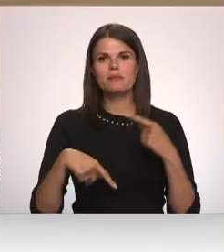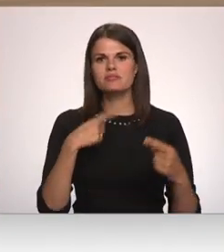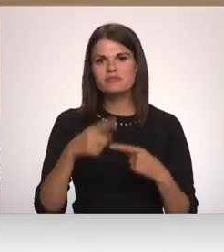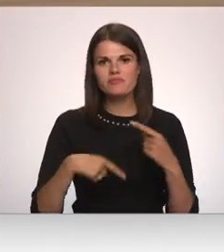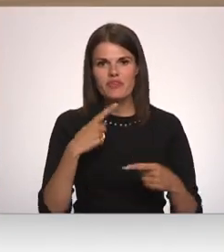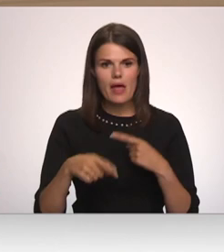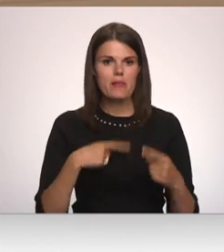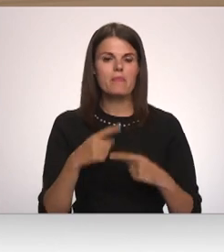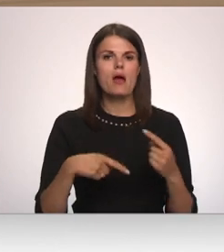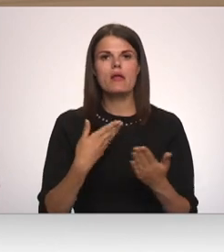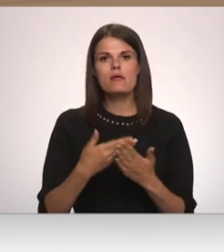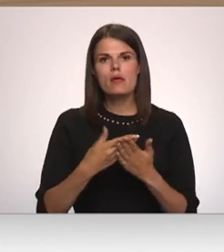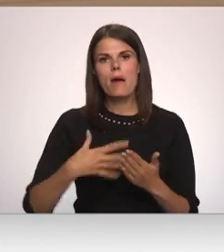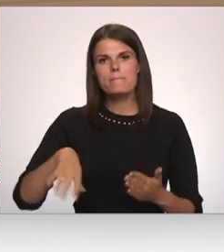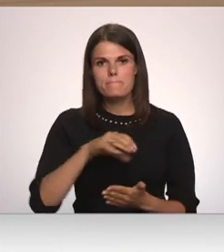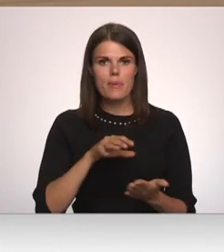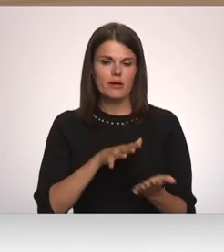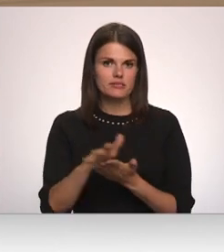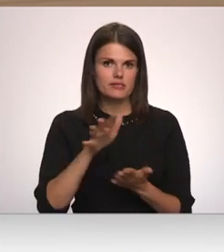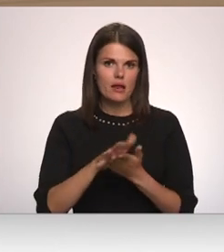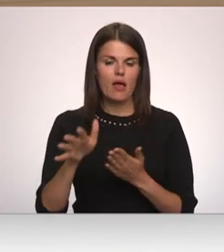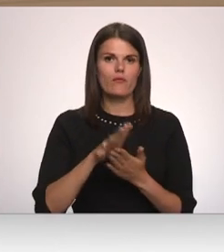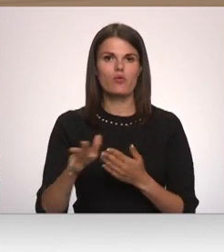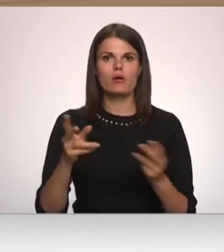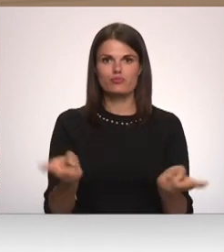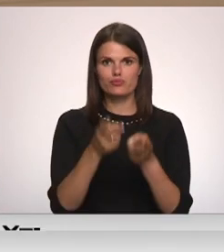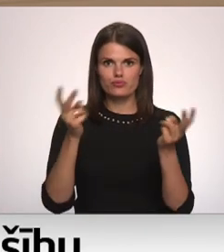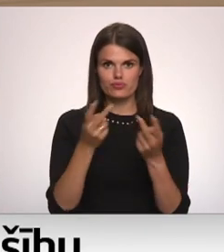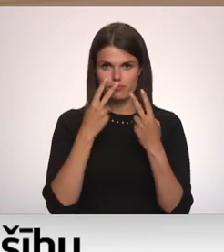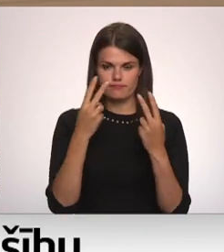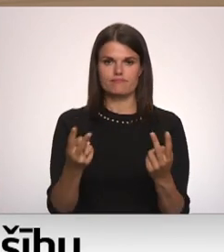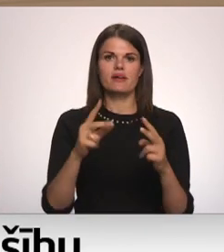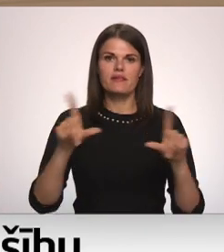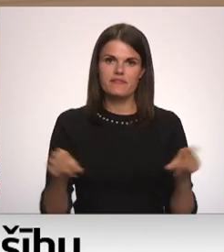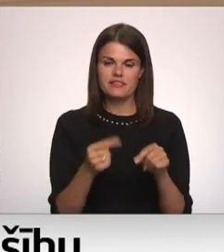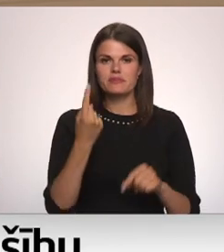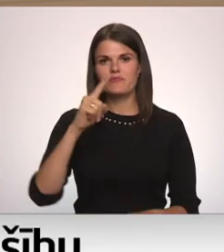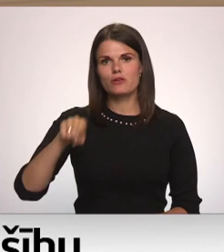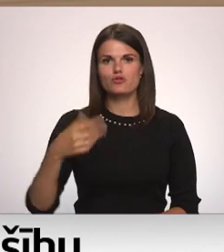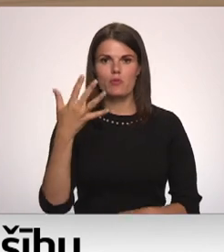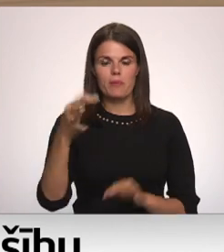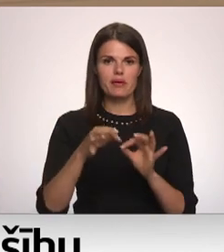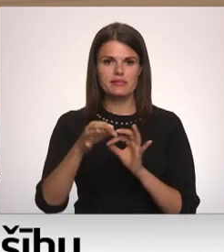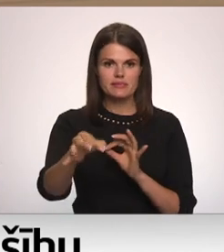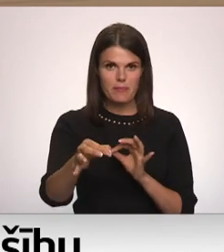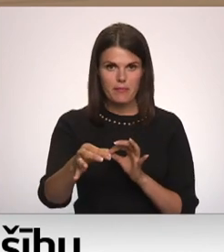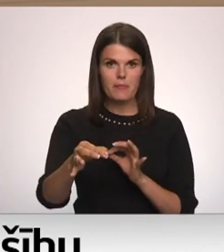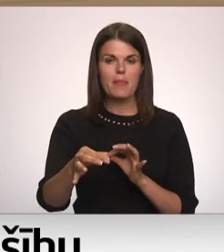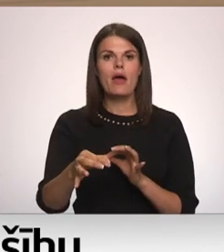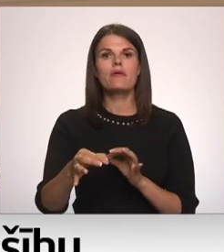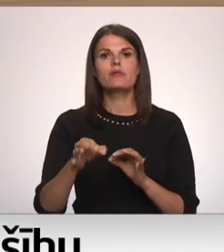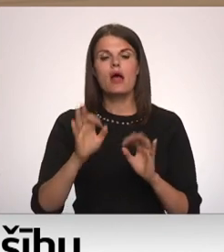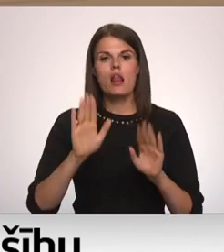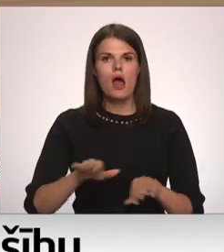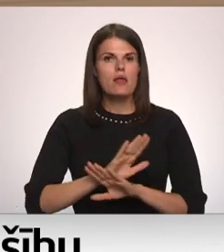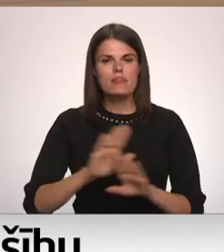ir tātad, ja mēs lietojam šo te atklātu uguni, nu, vismaz tātad 1,5 metri no degspējīgiem priekšmetiem, lai